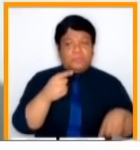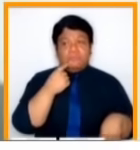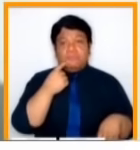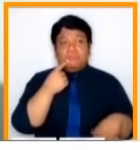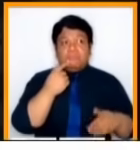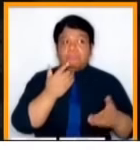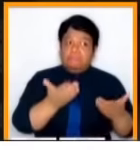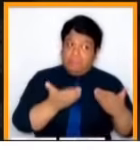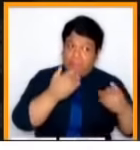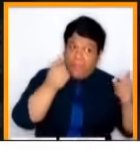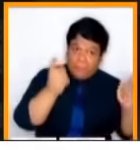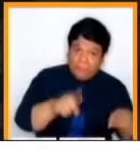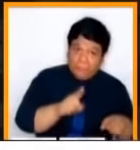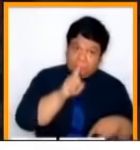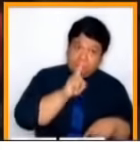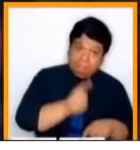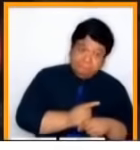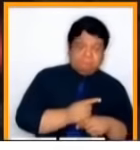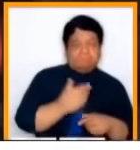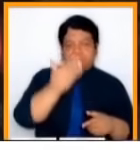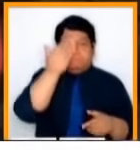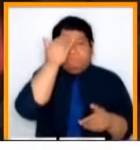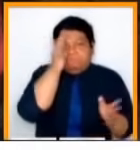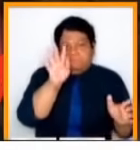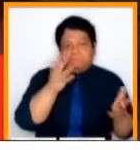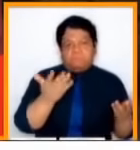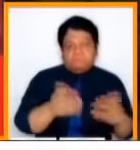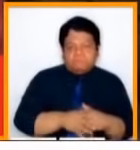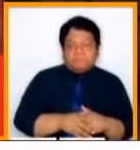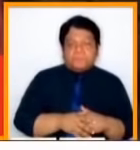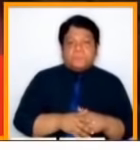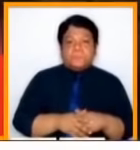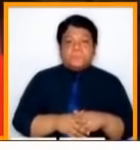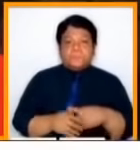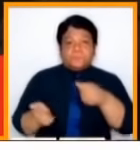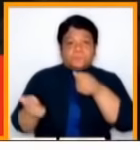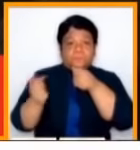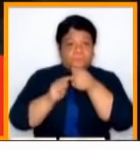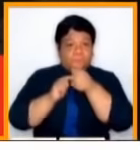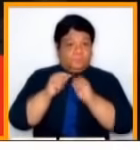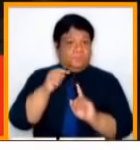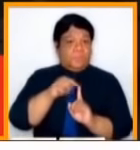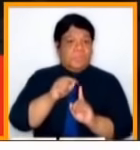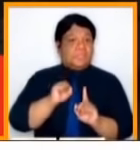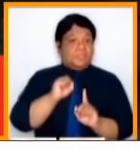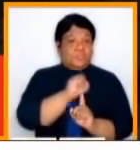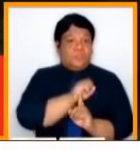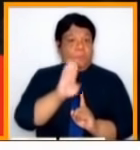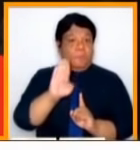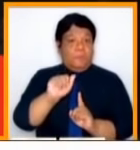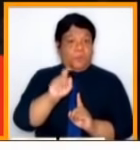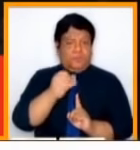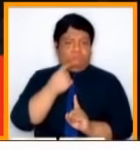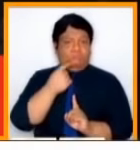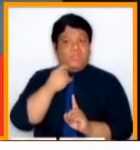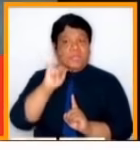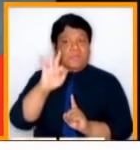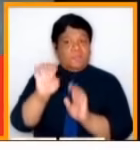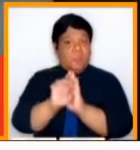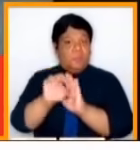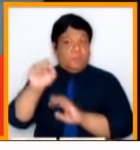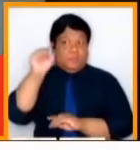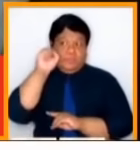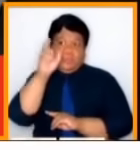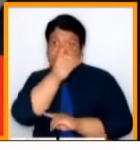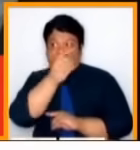we cannot say that. Sabi naman ni De La Rosa, handa siyang mag-withdraw kung tatakbo si Mayor Sara sa ilalim ng PDP laban.